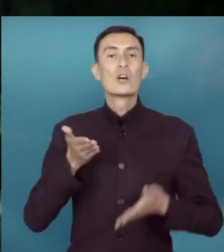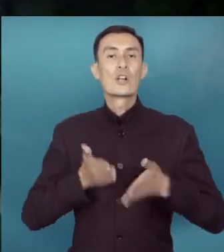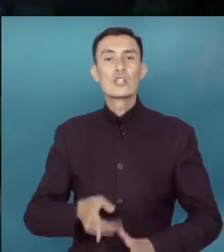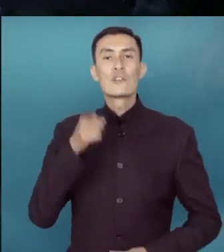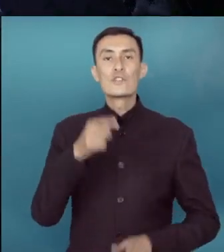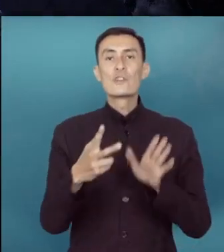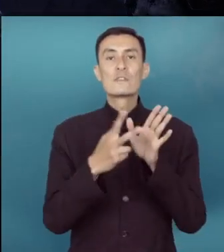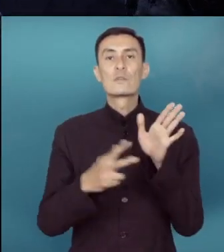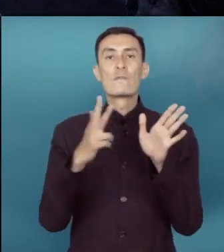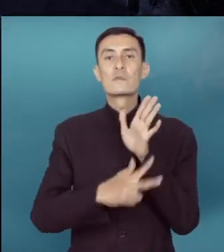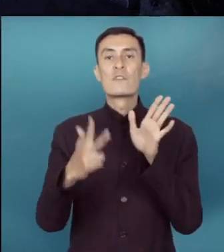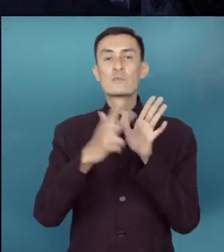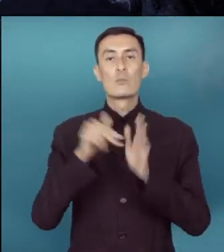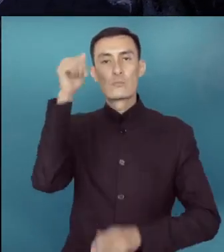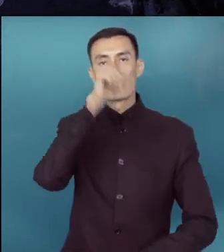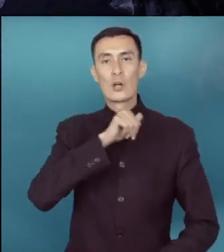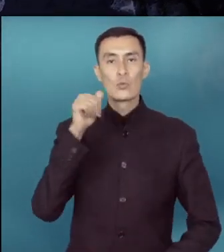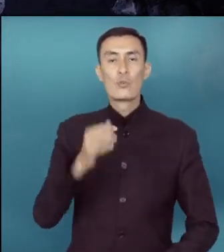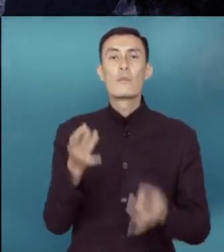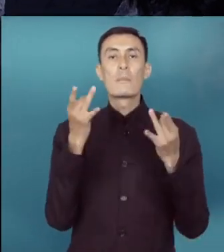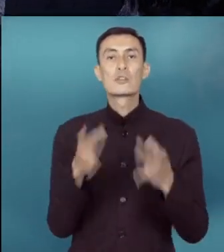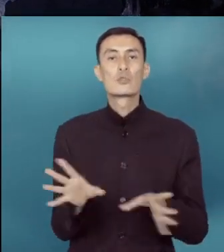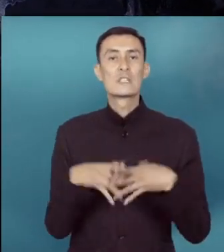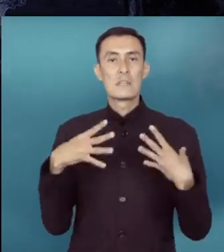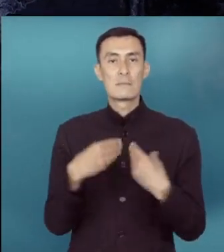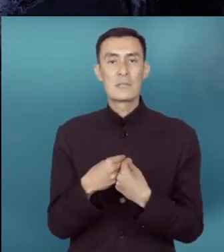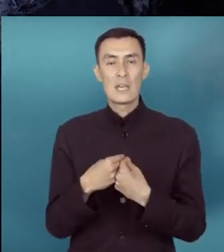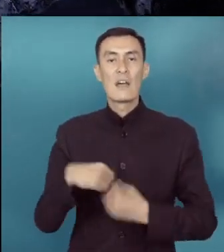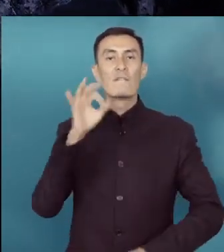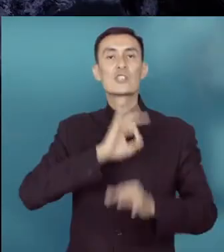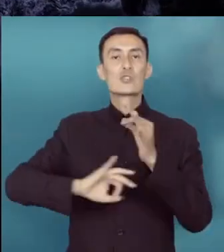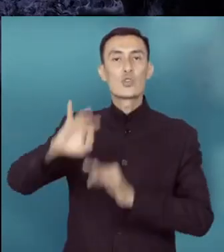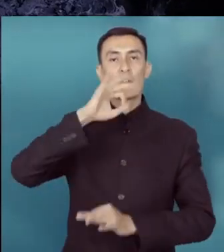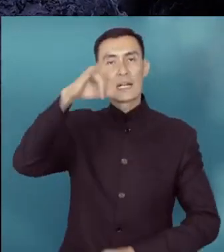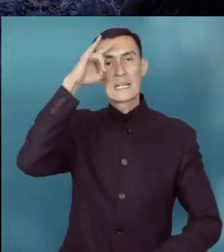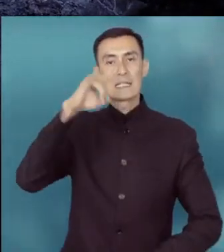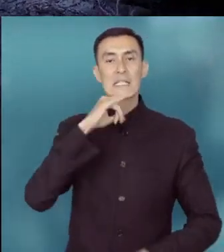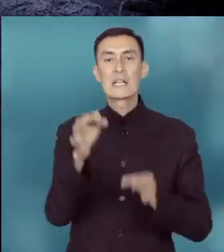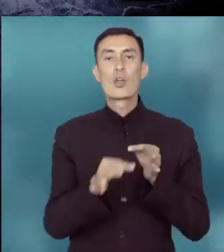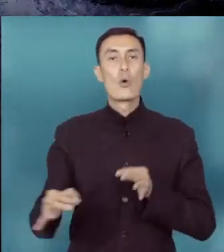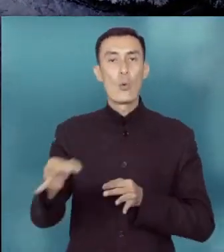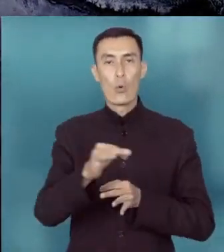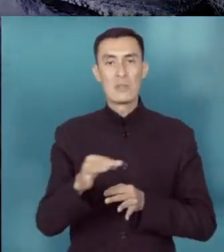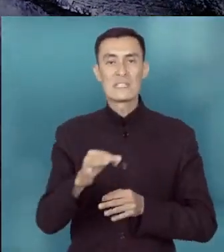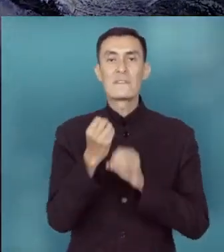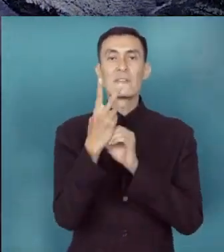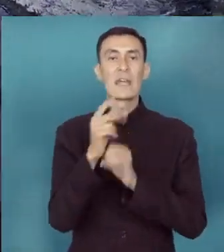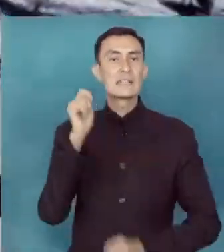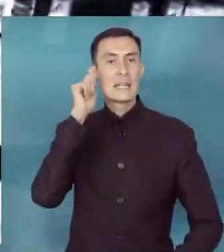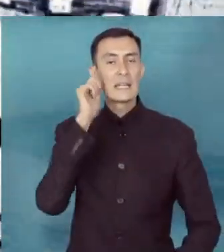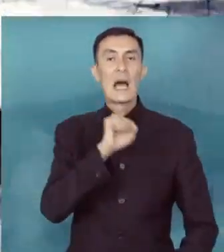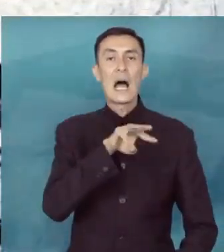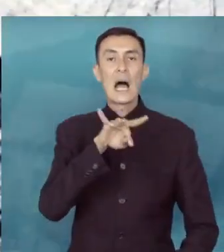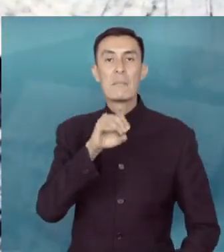Он родился в 1888 году в простой семье в Абаралинском районе Восточно-Казахстанской области.